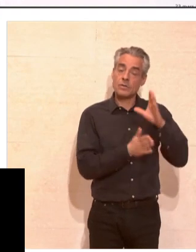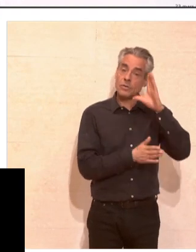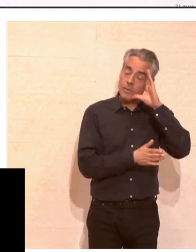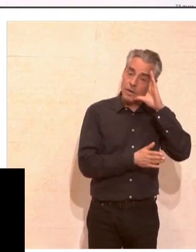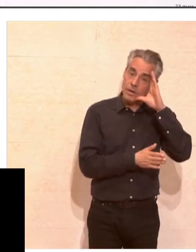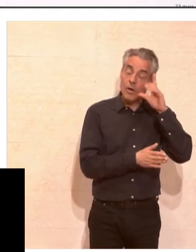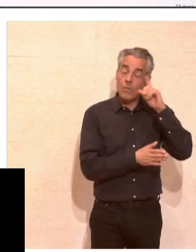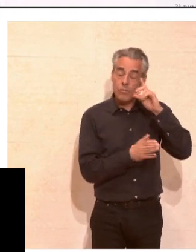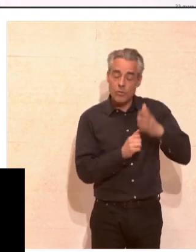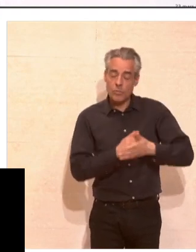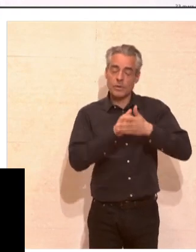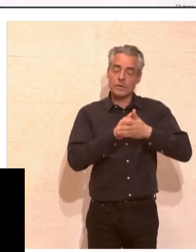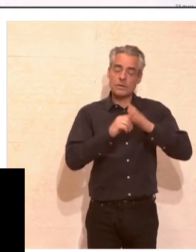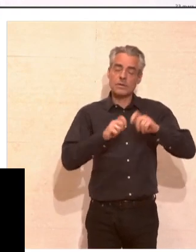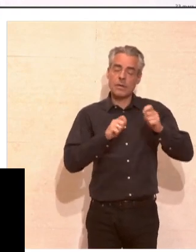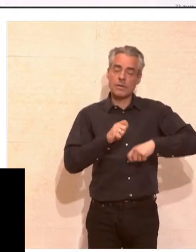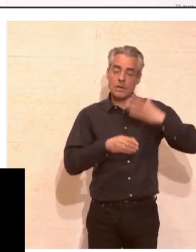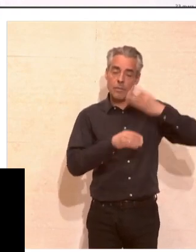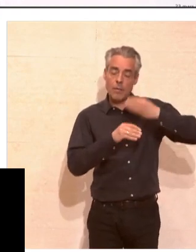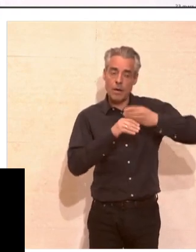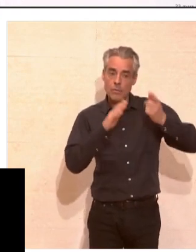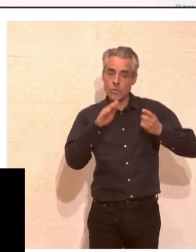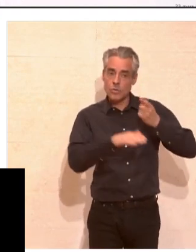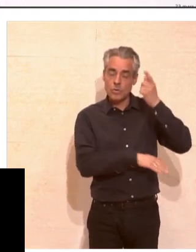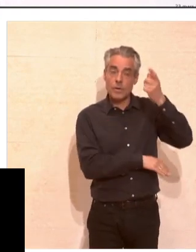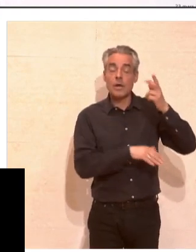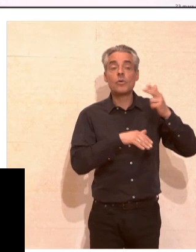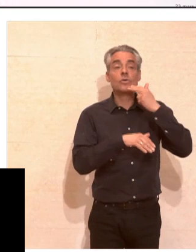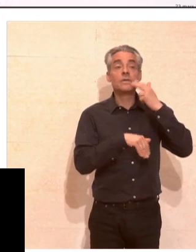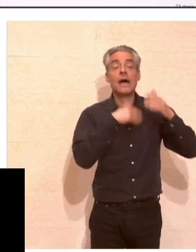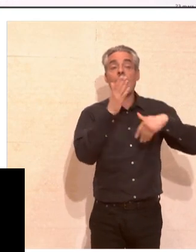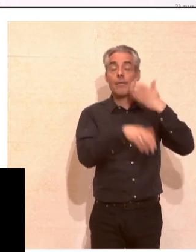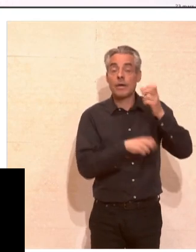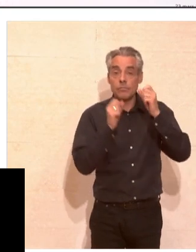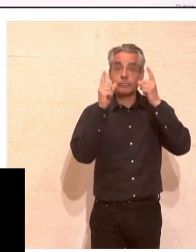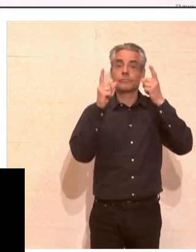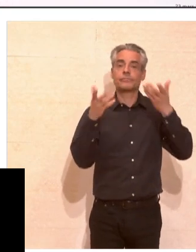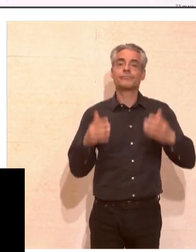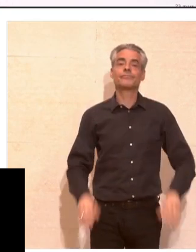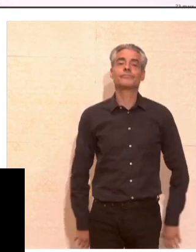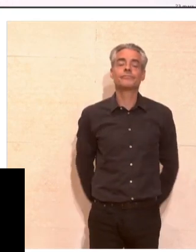sommeil pour consolider et stabiliser les apprentissages à long terme et pouvoir les réutiliser de façon efficiente.